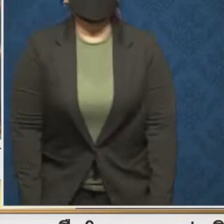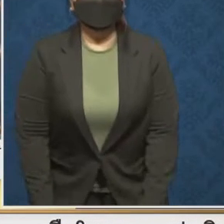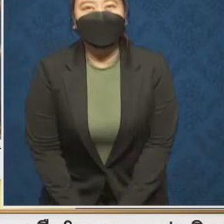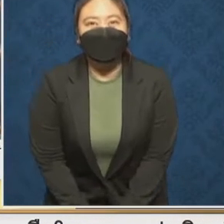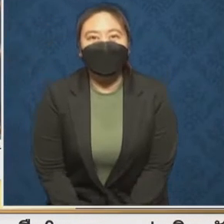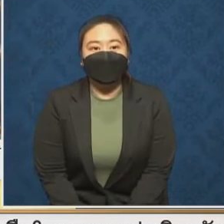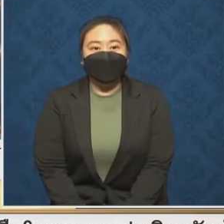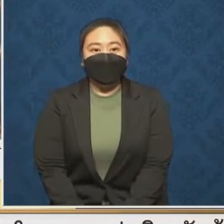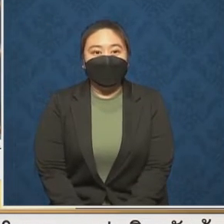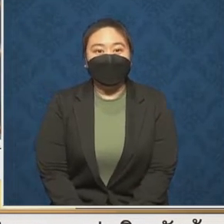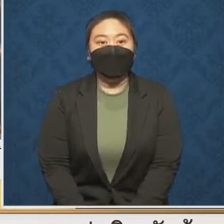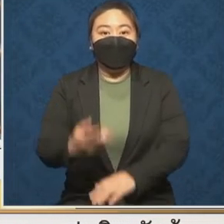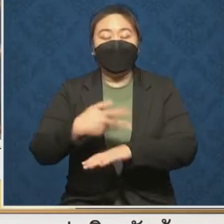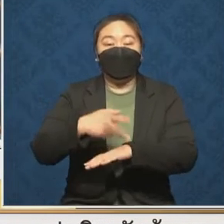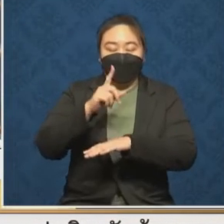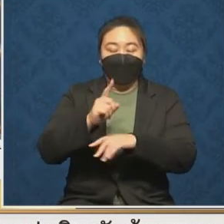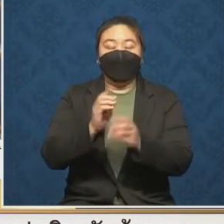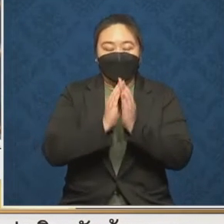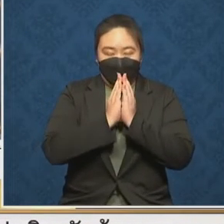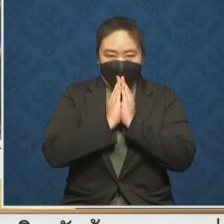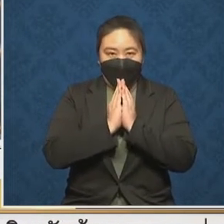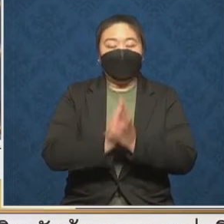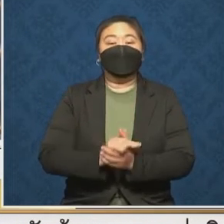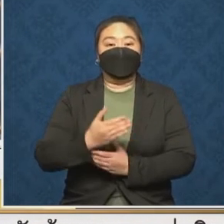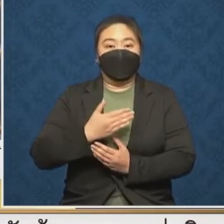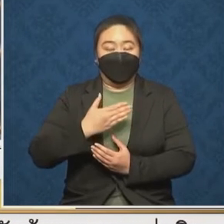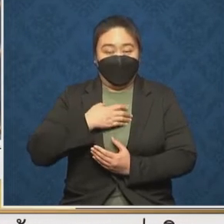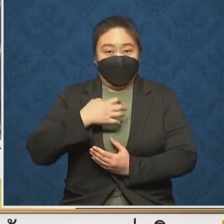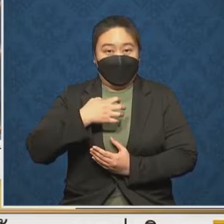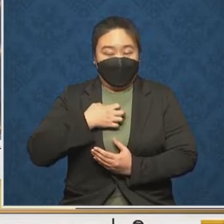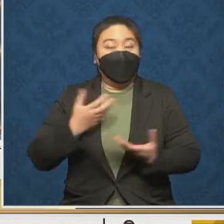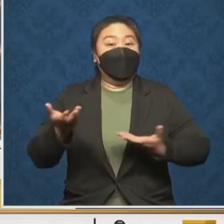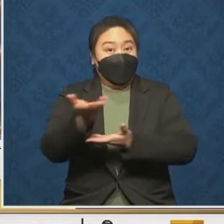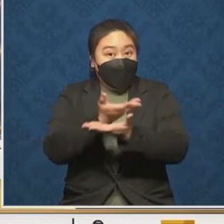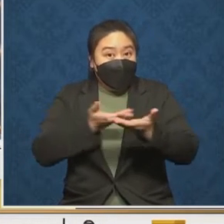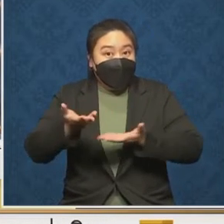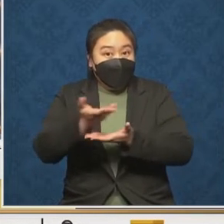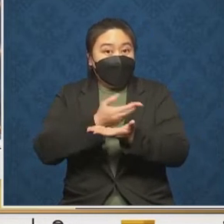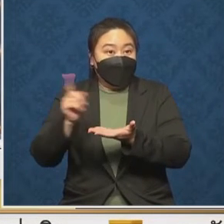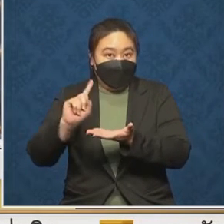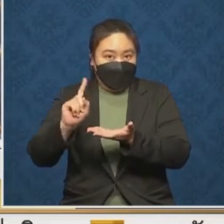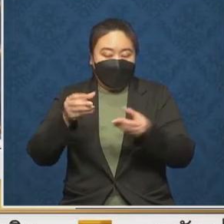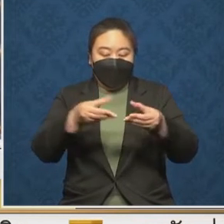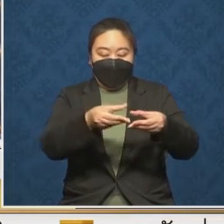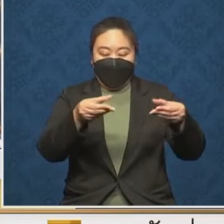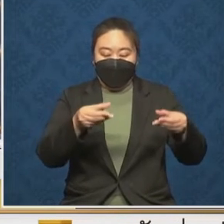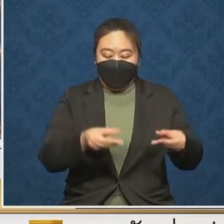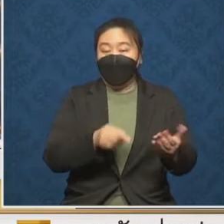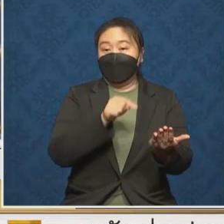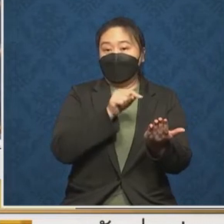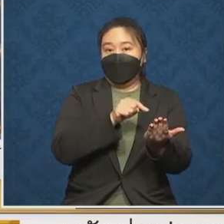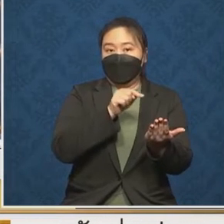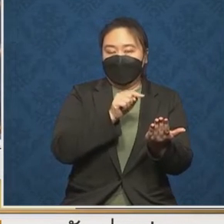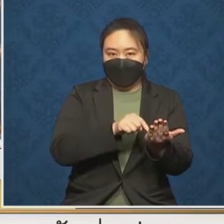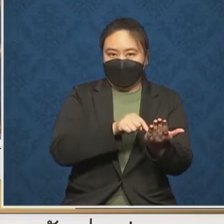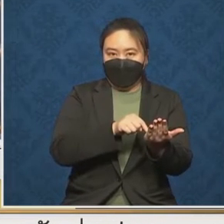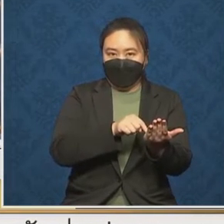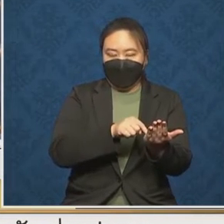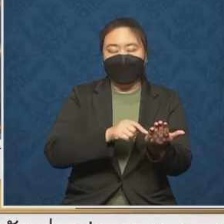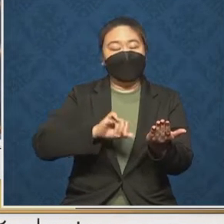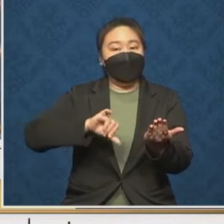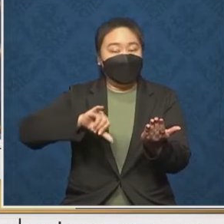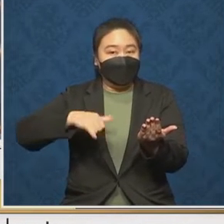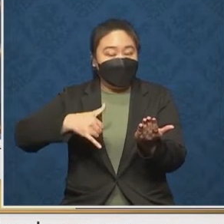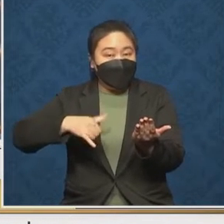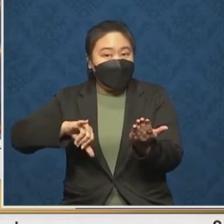สิ่ที่ผมอยากจะมาแกเปลี่ยนก็คือเนองจากรายงานขาบนี้อาจจะมีภาพทเห็น